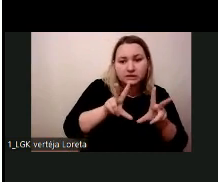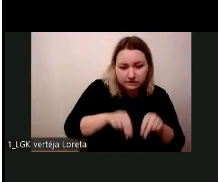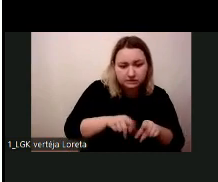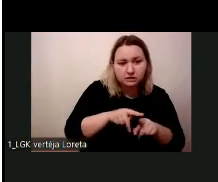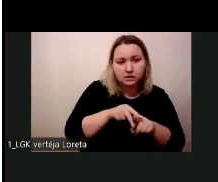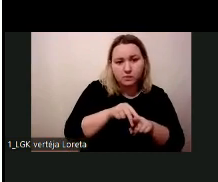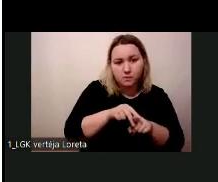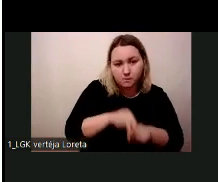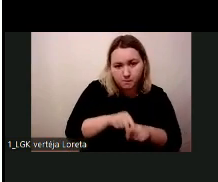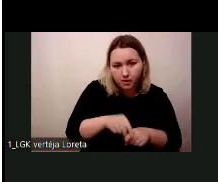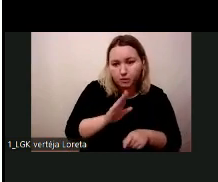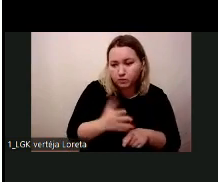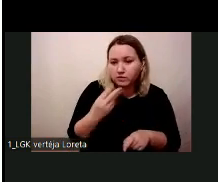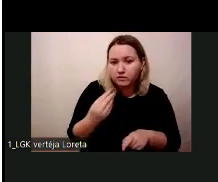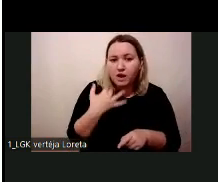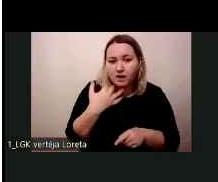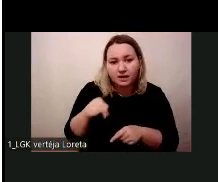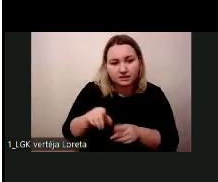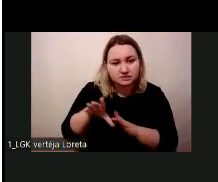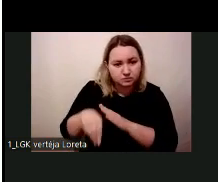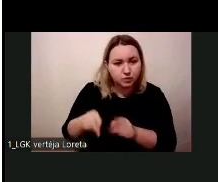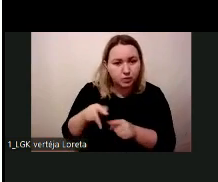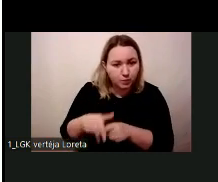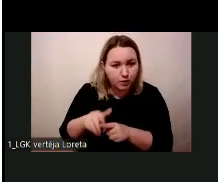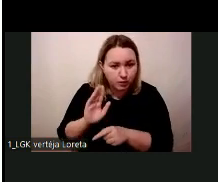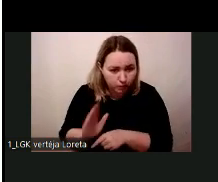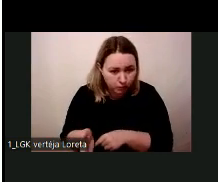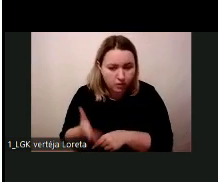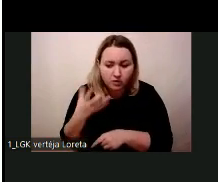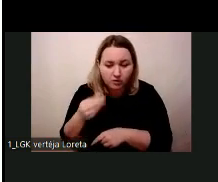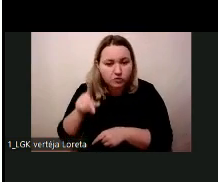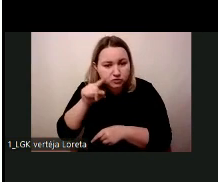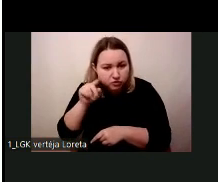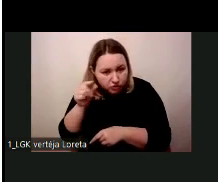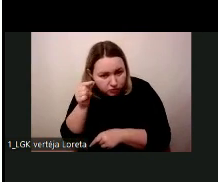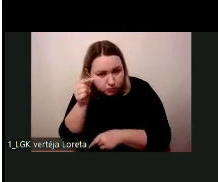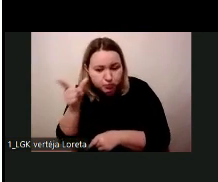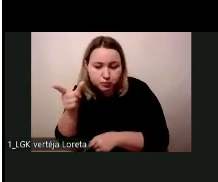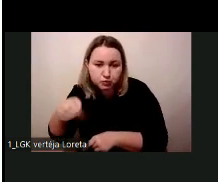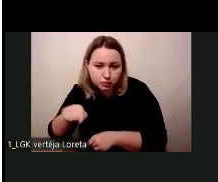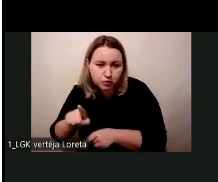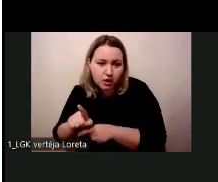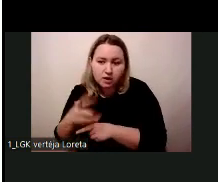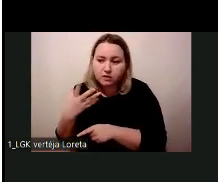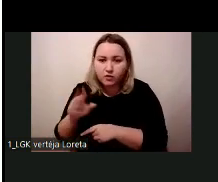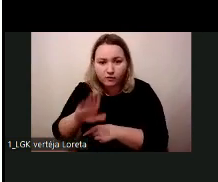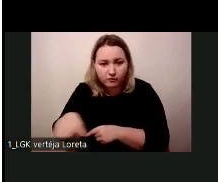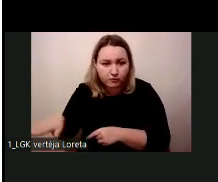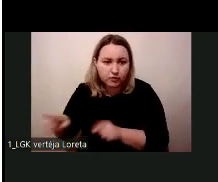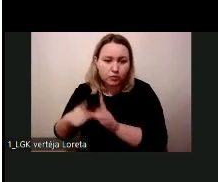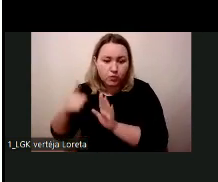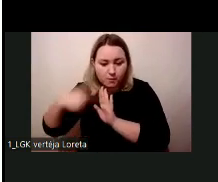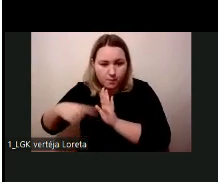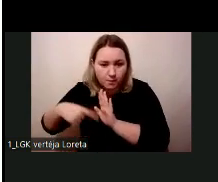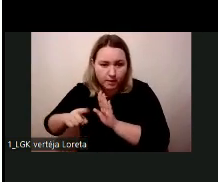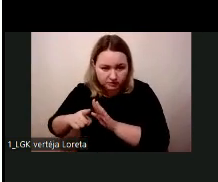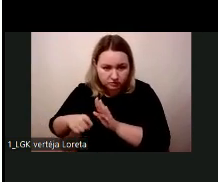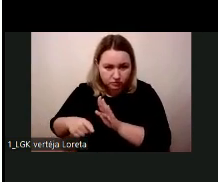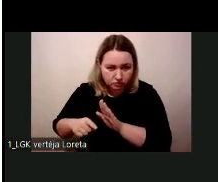tos bazinius dalykus, didindami jų žinias. Ir tokiu būdu padidės pasitikėjimas ir mes tikimės,